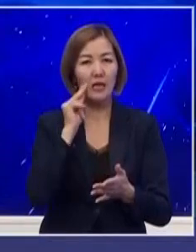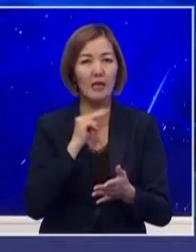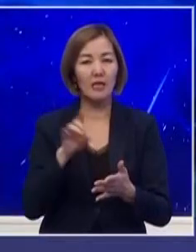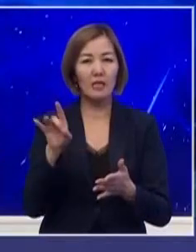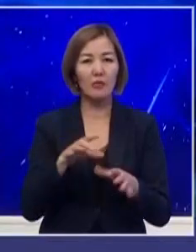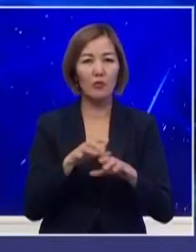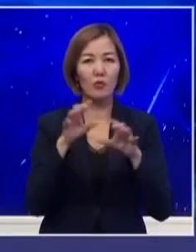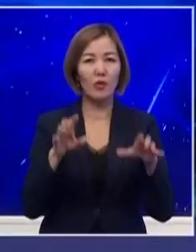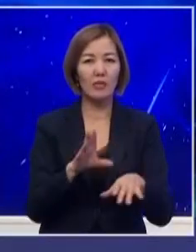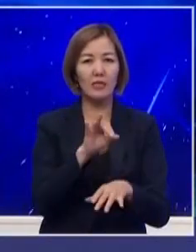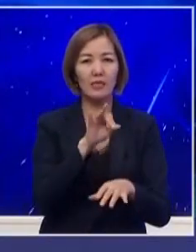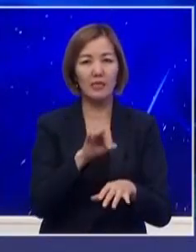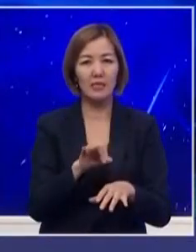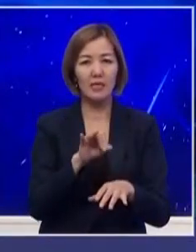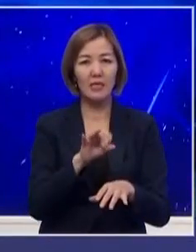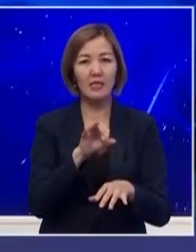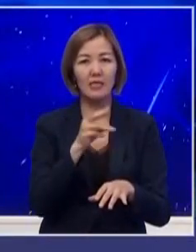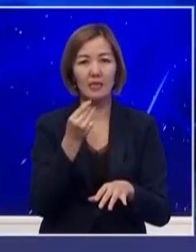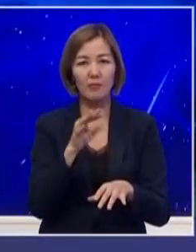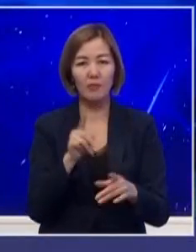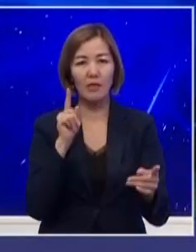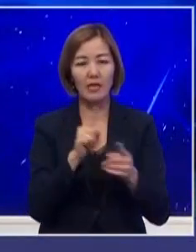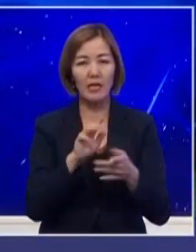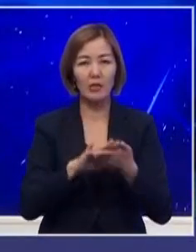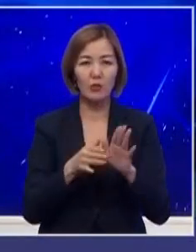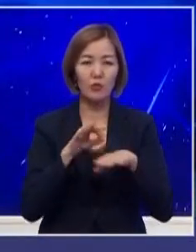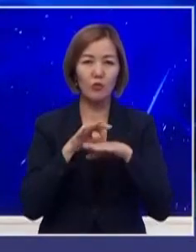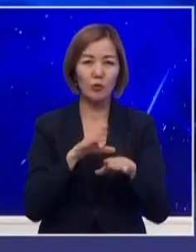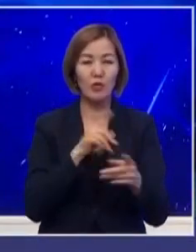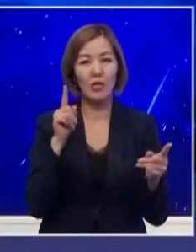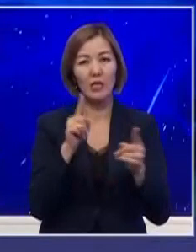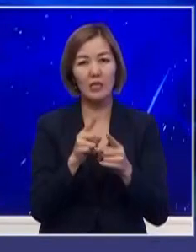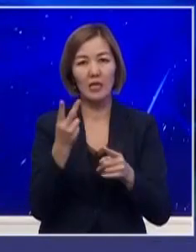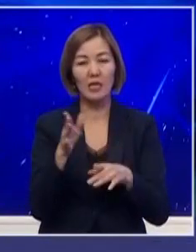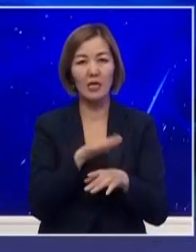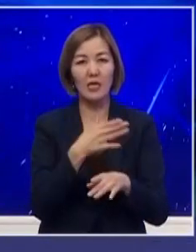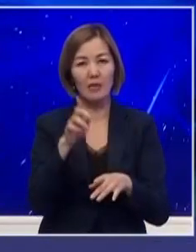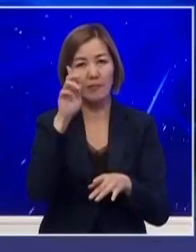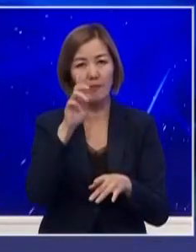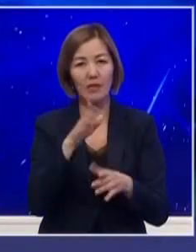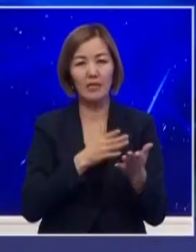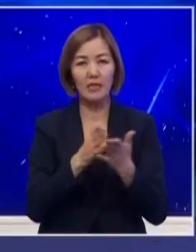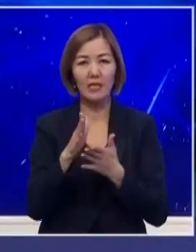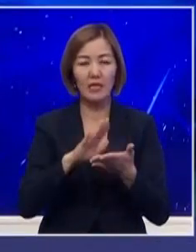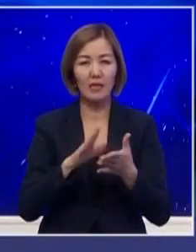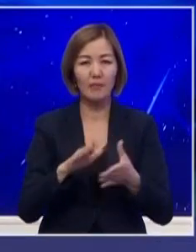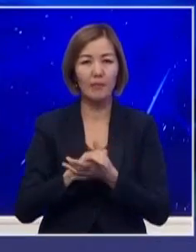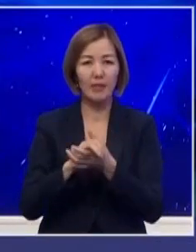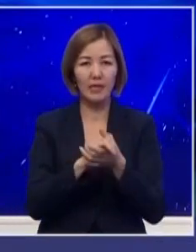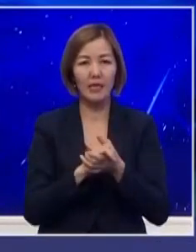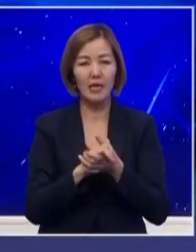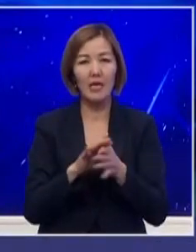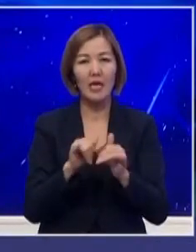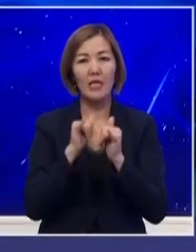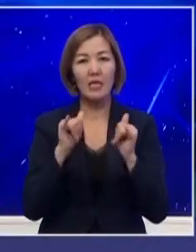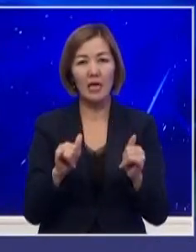Қытай Халық Республикасы төрағасы Си Цзиньпинмен келіссөз жүргізді. Кездесу барысында екі ел арасындағы стратегиялық серіктестікті